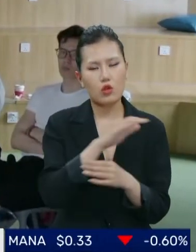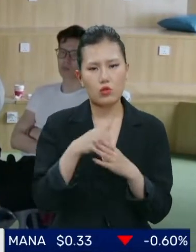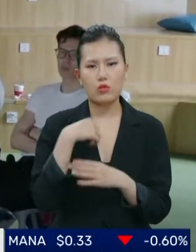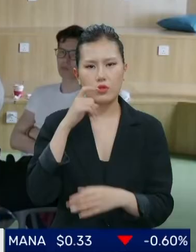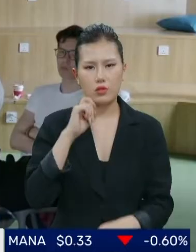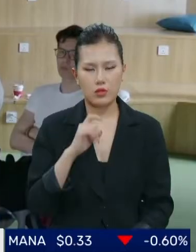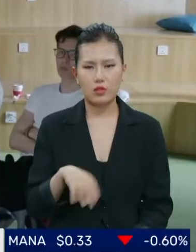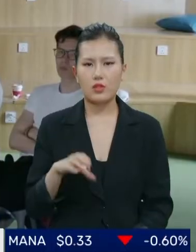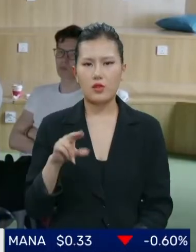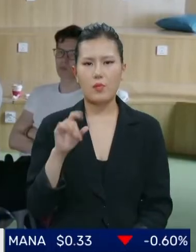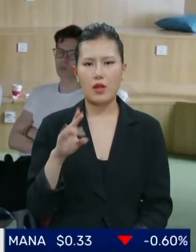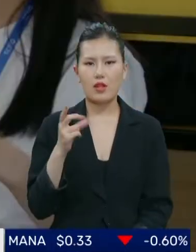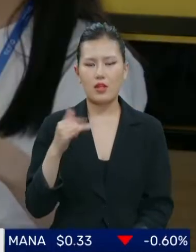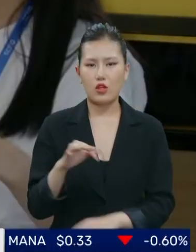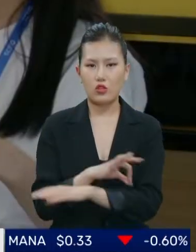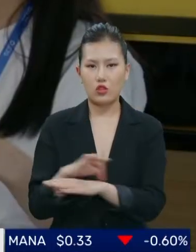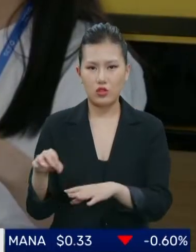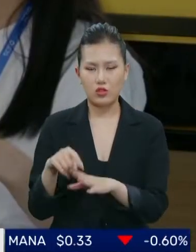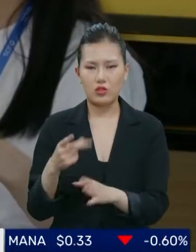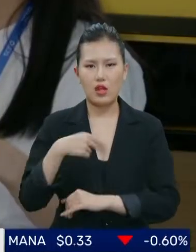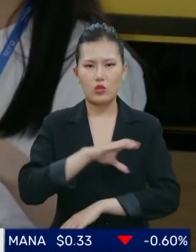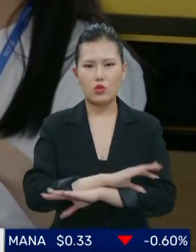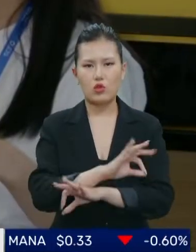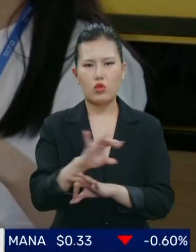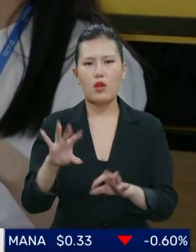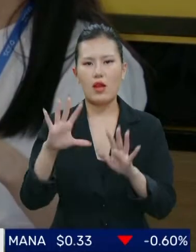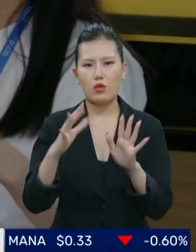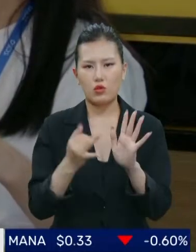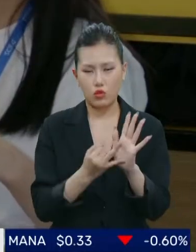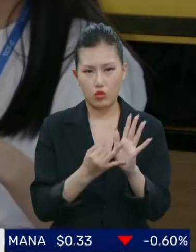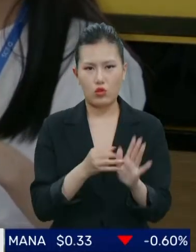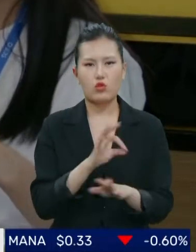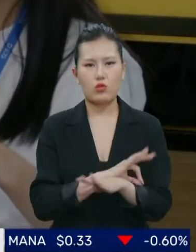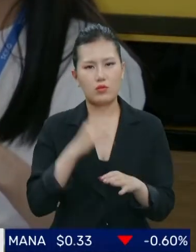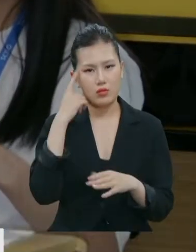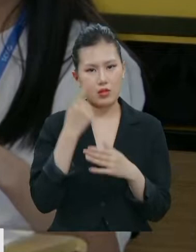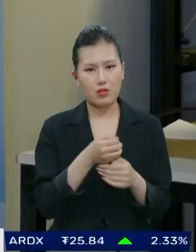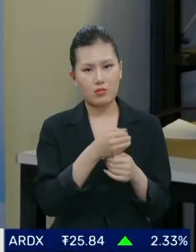Энэ жилийн Spark Day төслийн тэмцээнд 17 ихтэй сургуулийн 150 төсөл ирсэн байна.